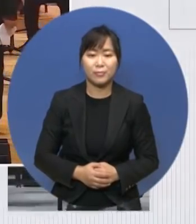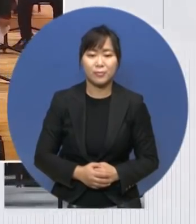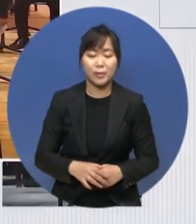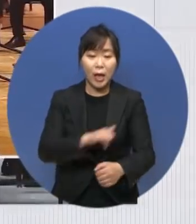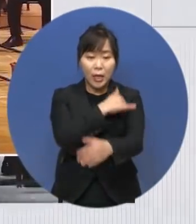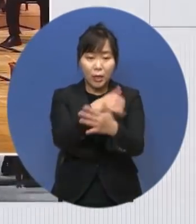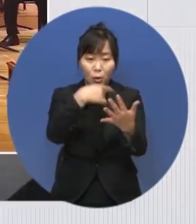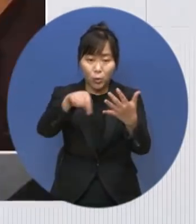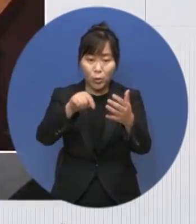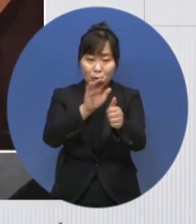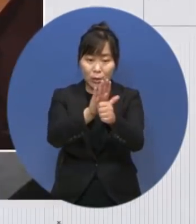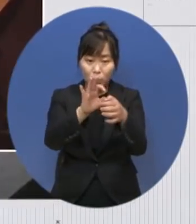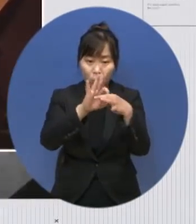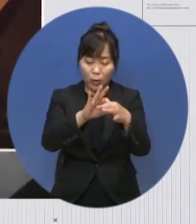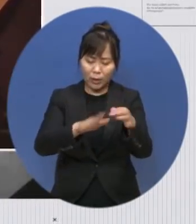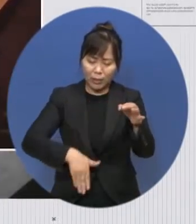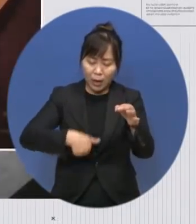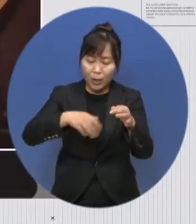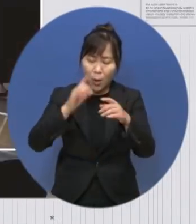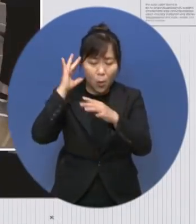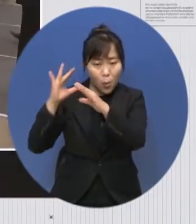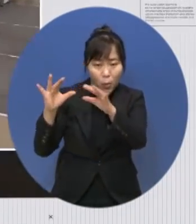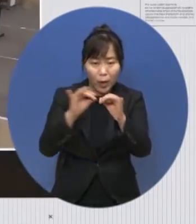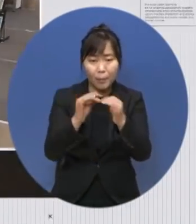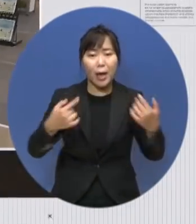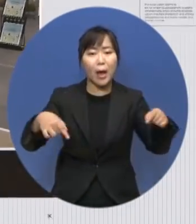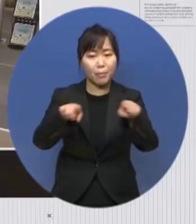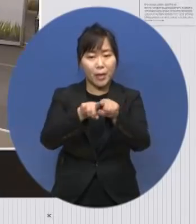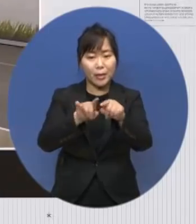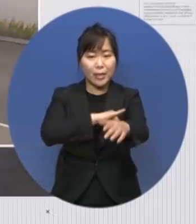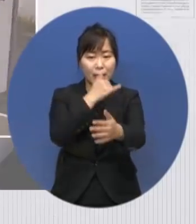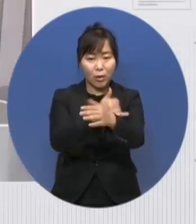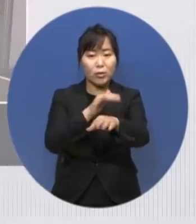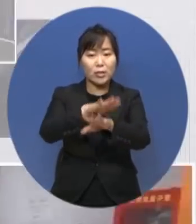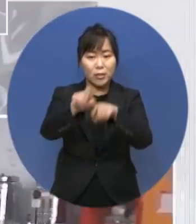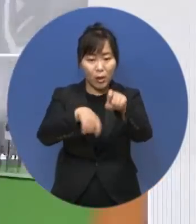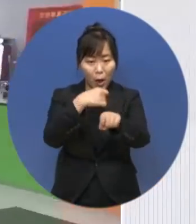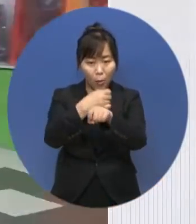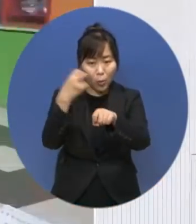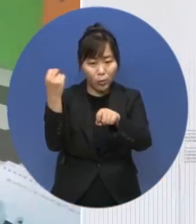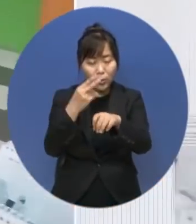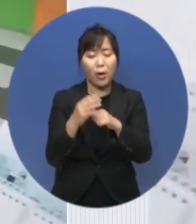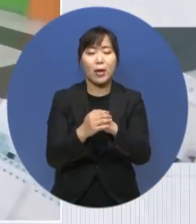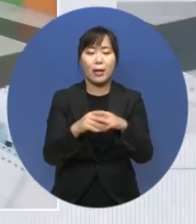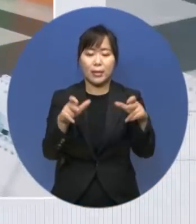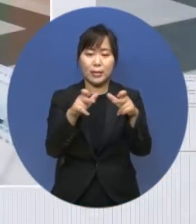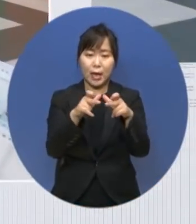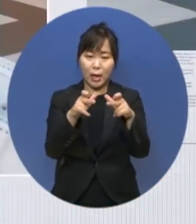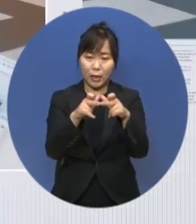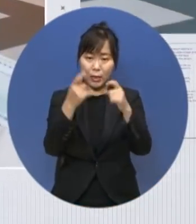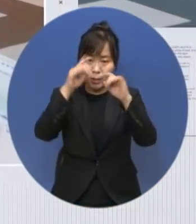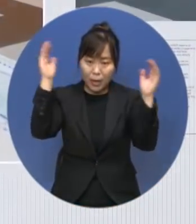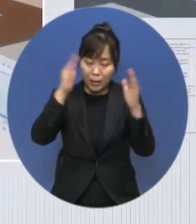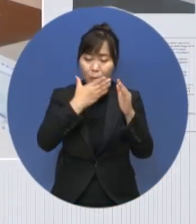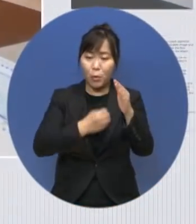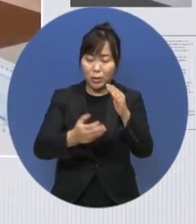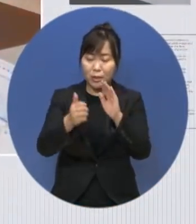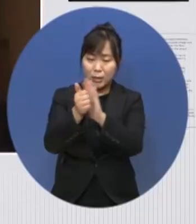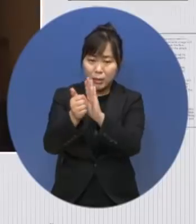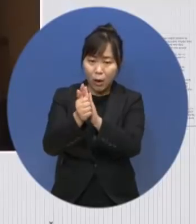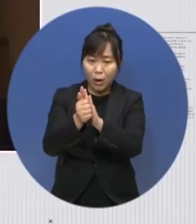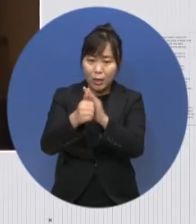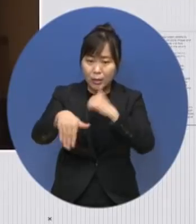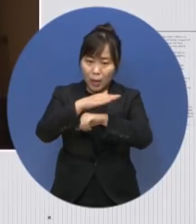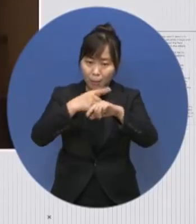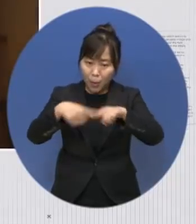인권교육 지원을 통해 따뜻한 공감, 함께하는 인권을 실현하며 장애 대학생 교육복지 지원